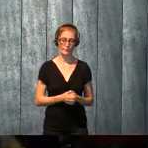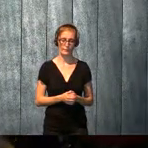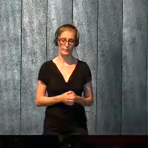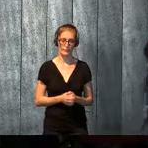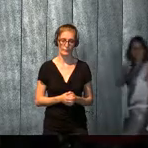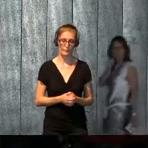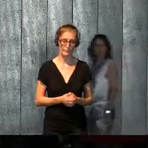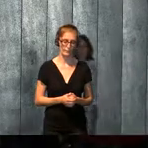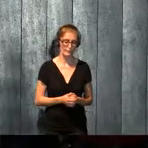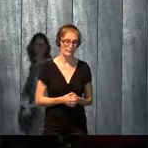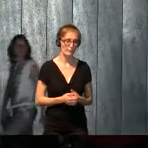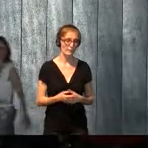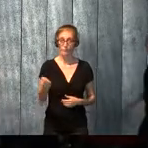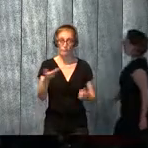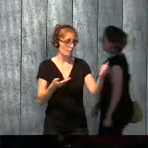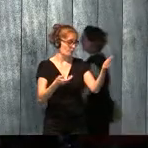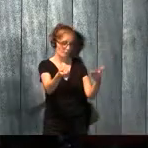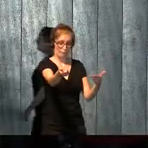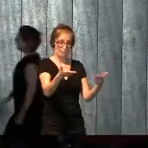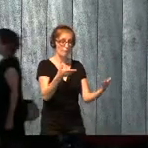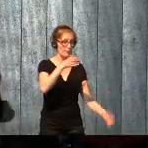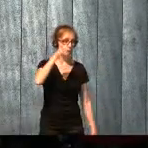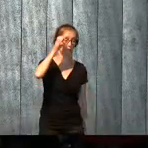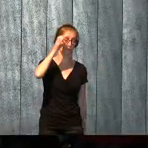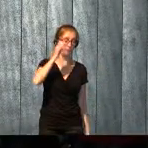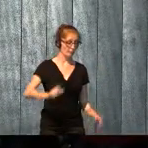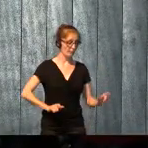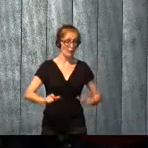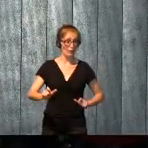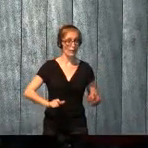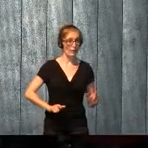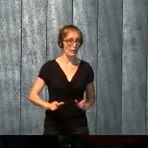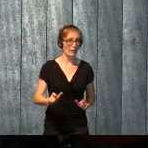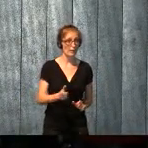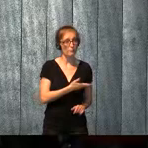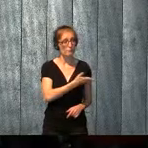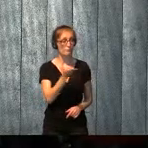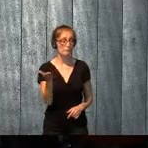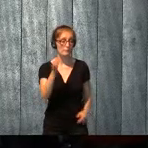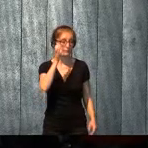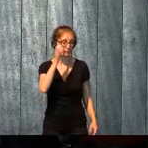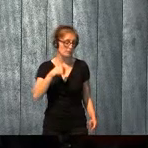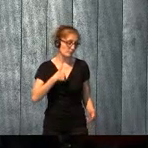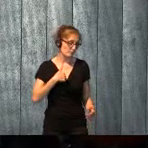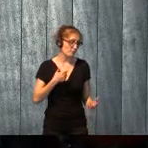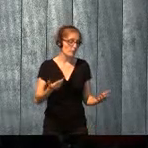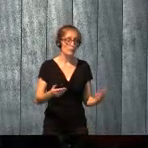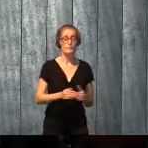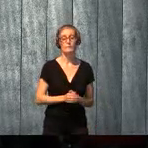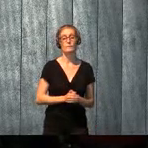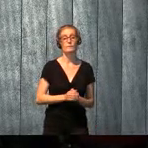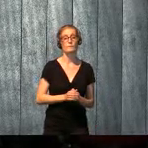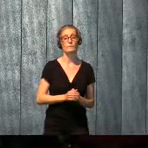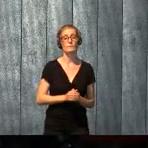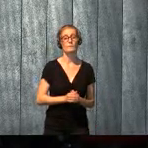высказаны коллегами, то, например, в России сегодня действует программа по формированию комфортной городской